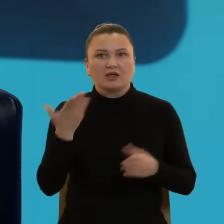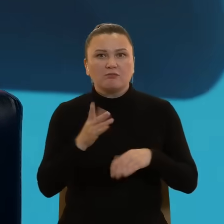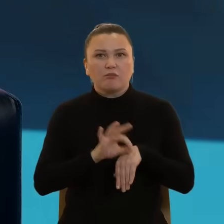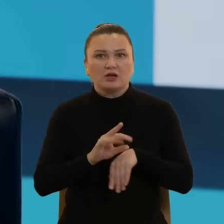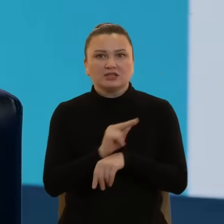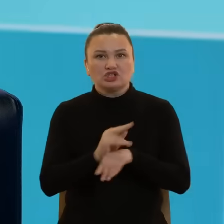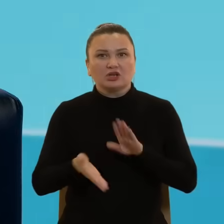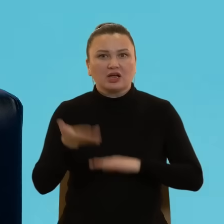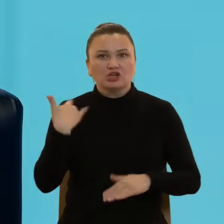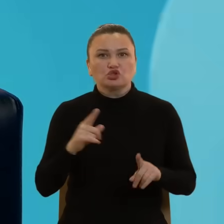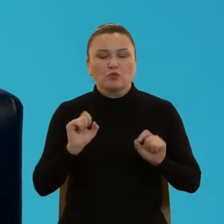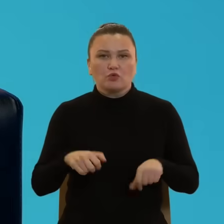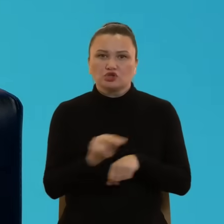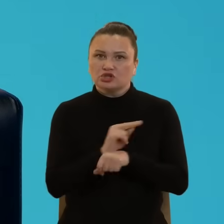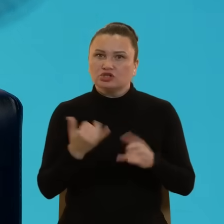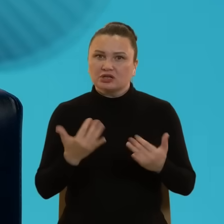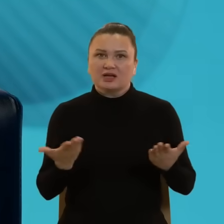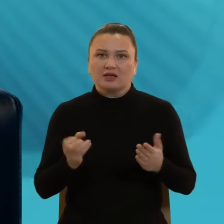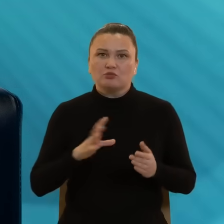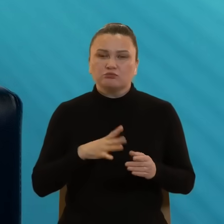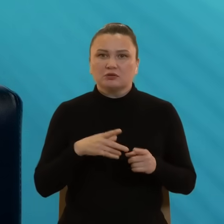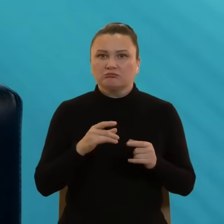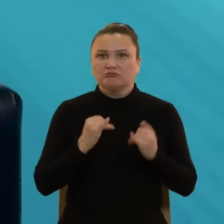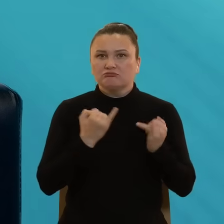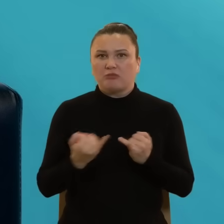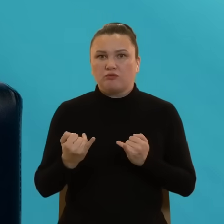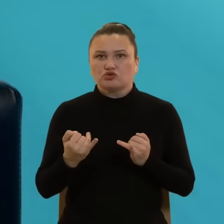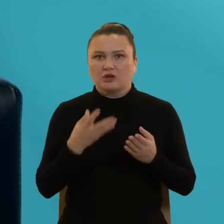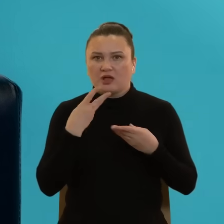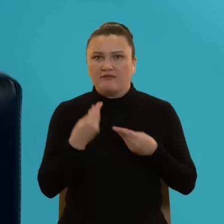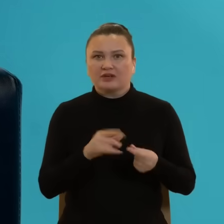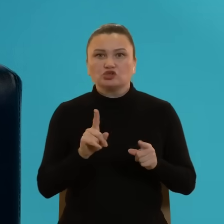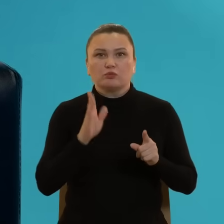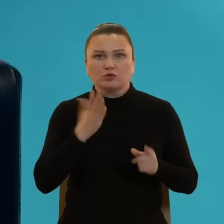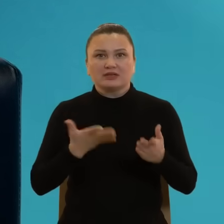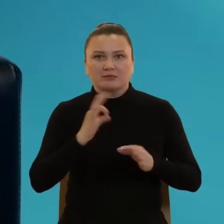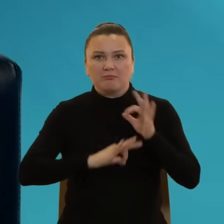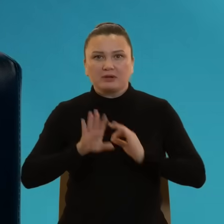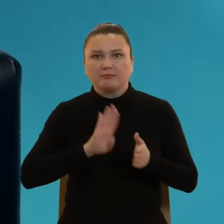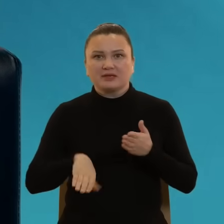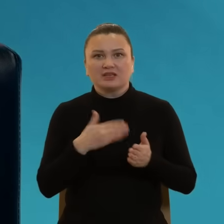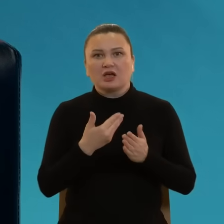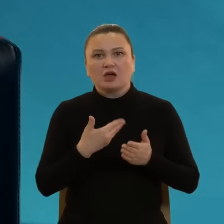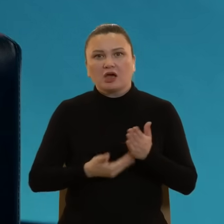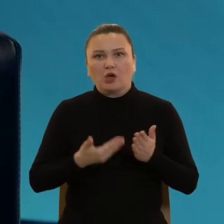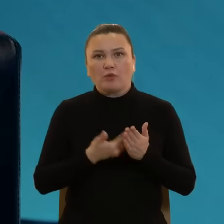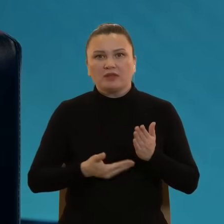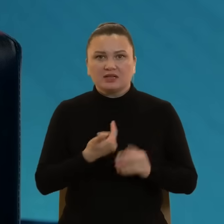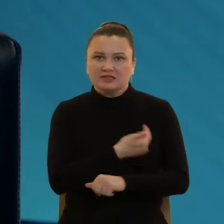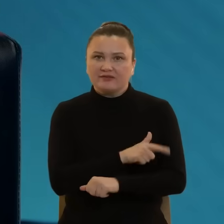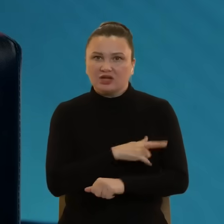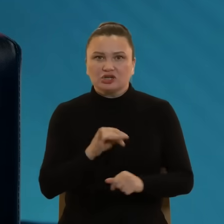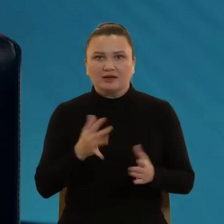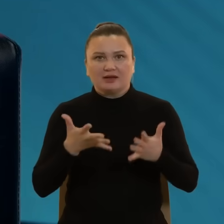и что могут вылечить сейчас? Какие могут быть побочные эффекты и что будет, если принимать их без рекомендации врача? Ну